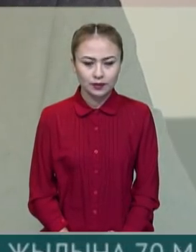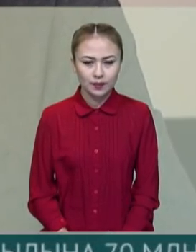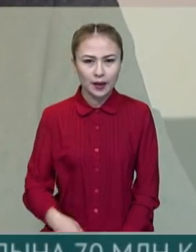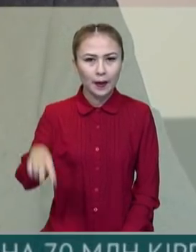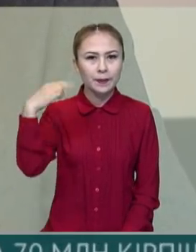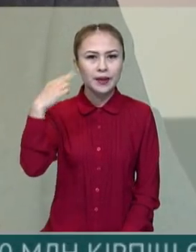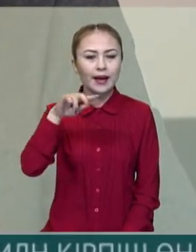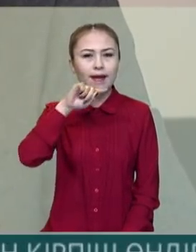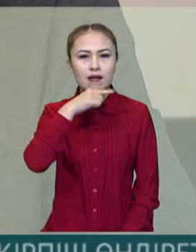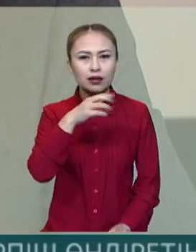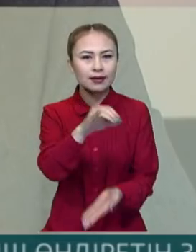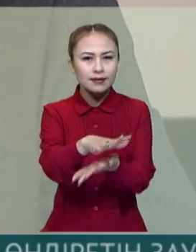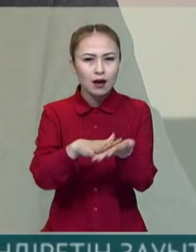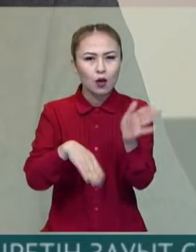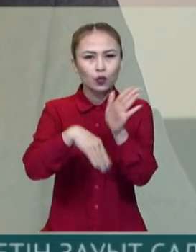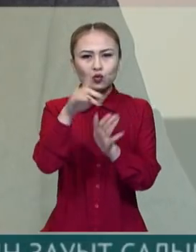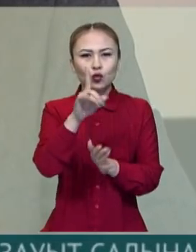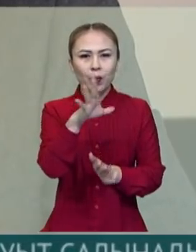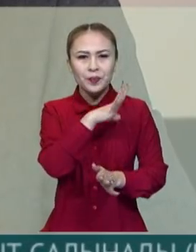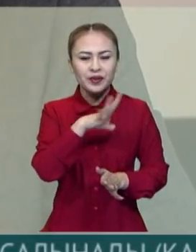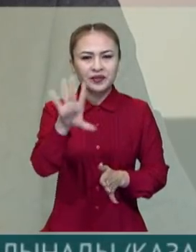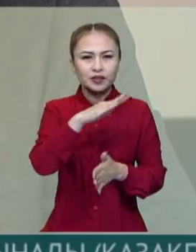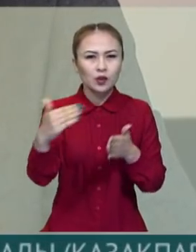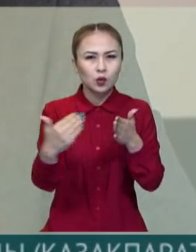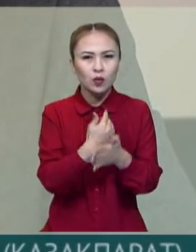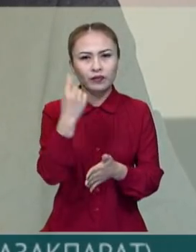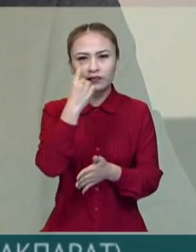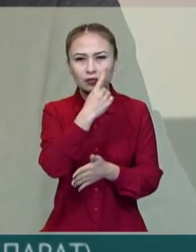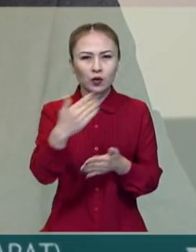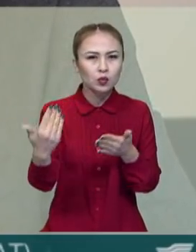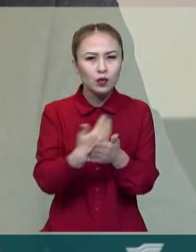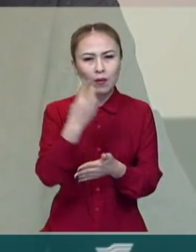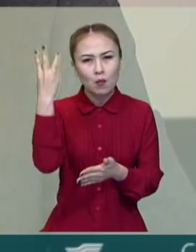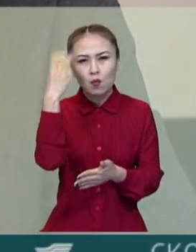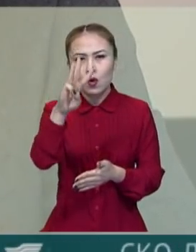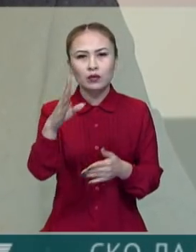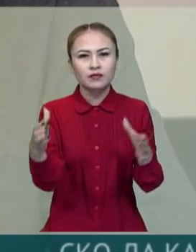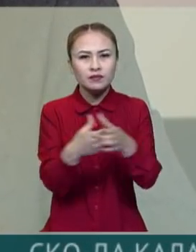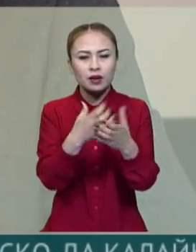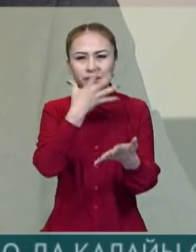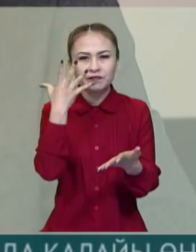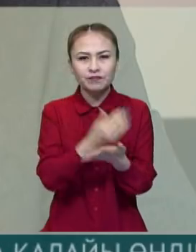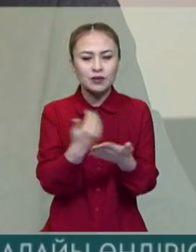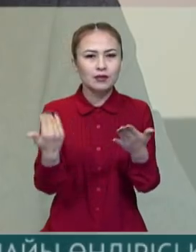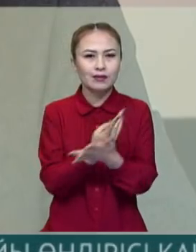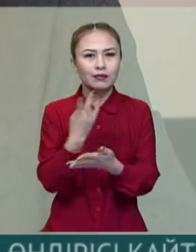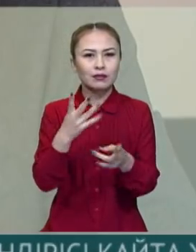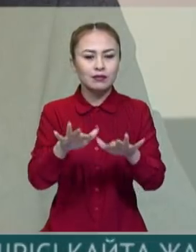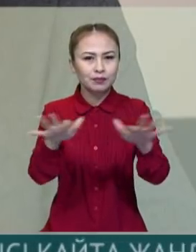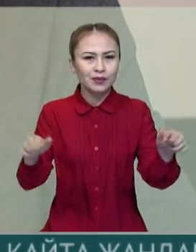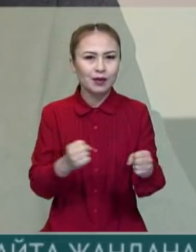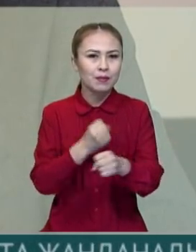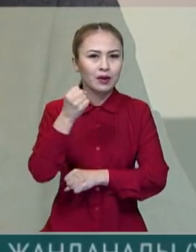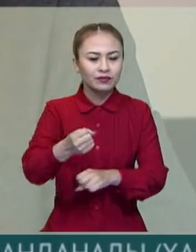Президент экономиканы одан әрі дамыту үшін сөзсіз жаңа көзқарас, жаңаша іс басқаратын үкімет мүшелері қажет екенін айтып отыр.